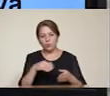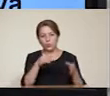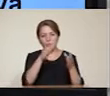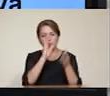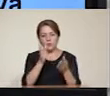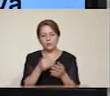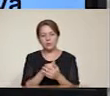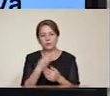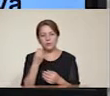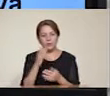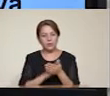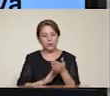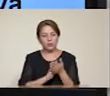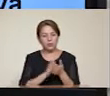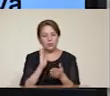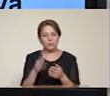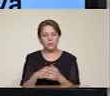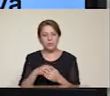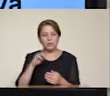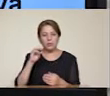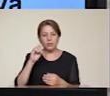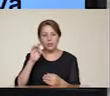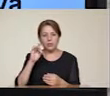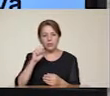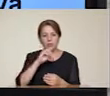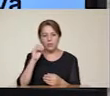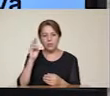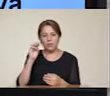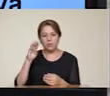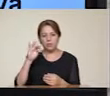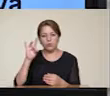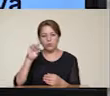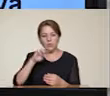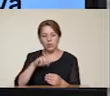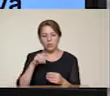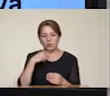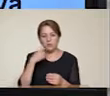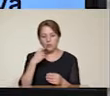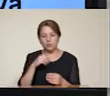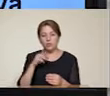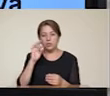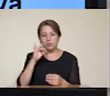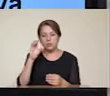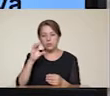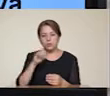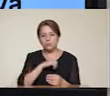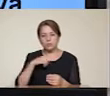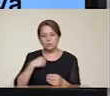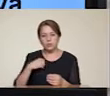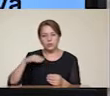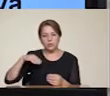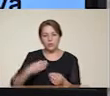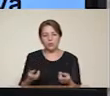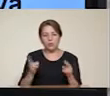Va yana bir bor takrorlab o'taman. Demak, trayektoriya deb jism harakati davomida o'zidan keyin qoldirgan iziga